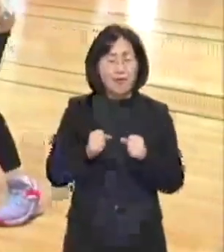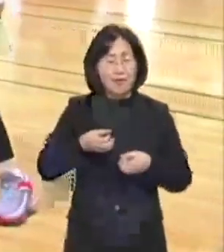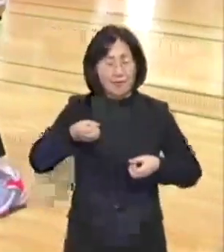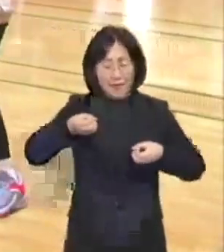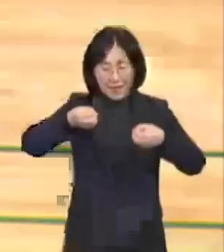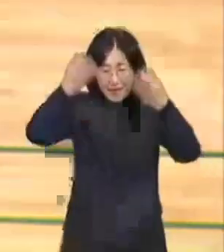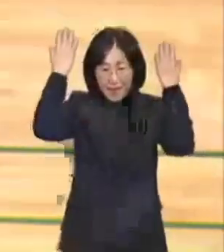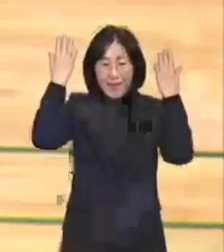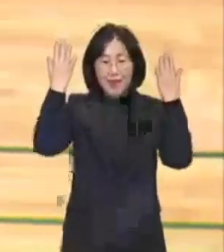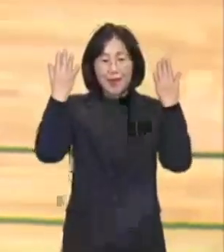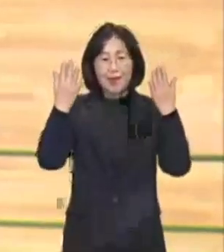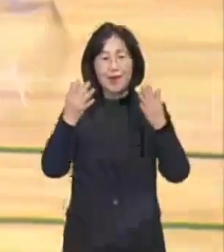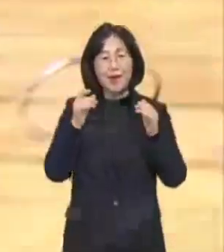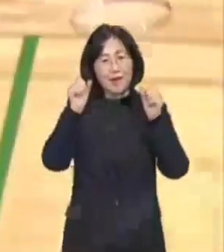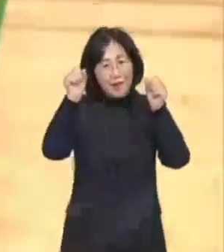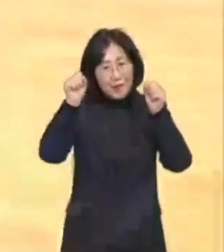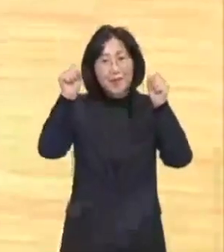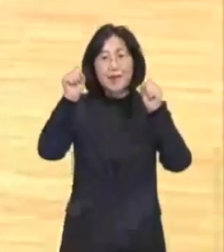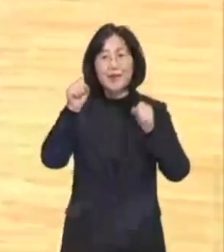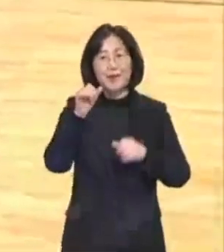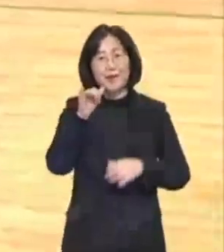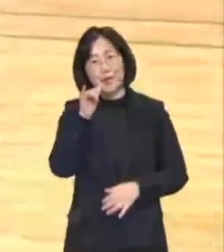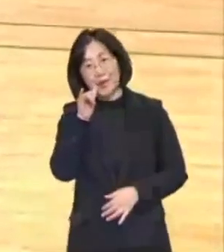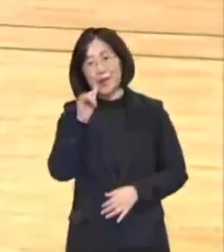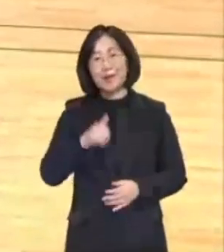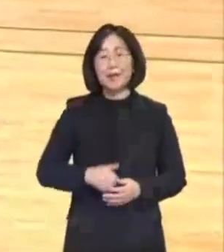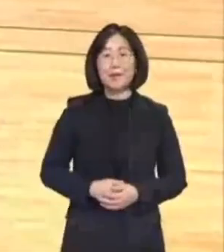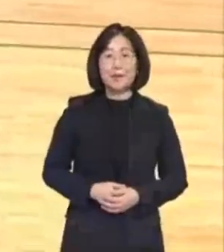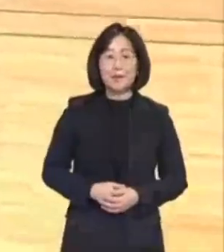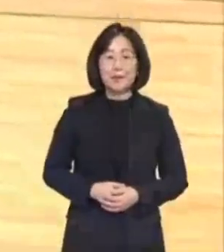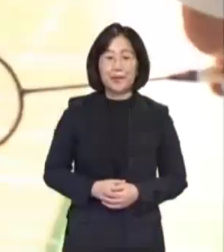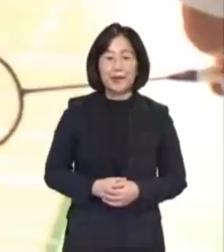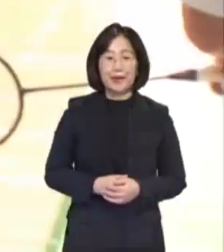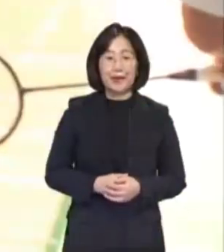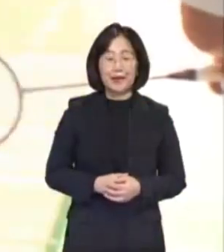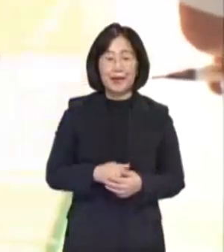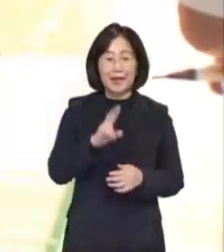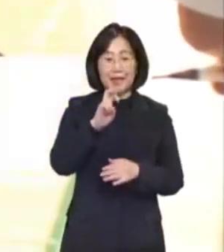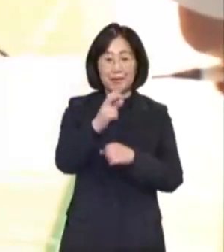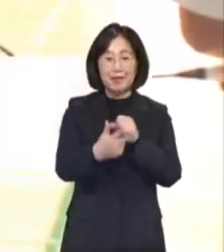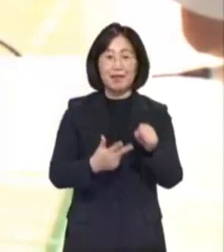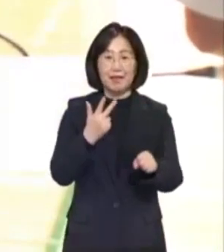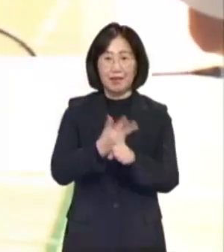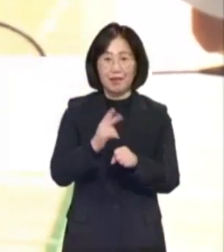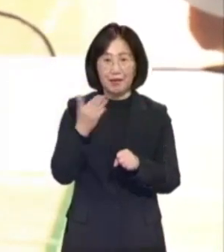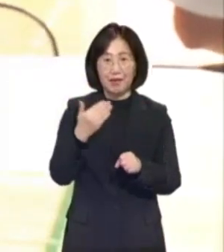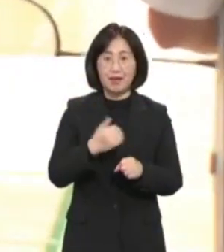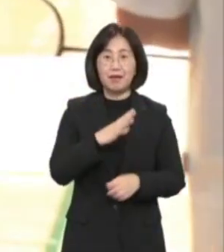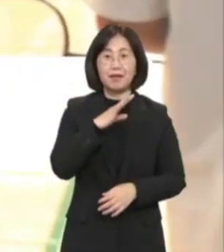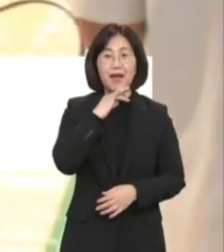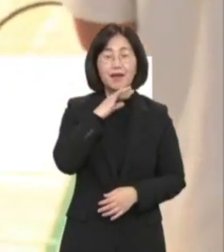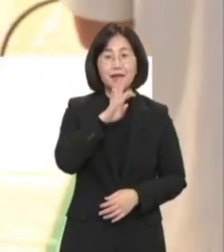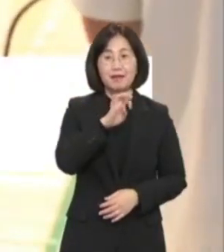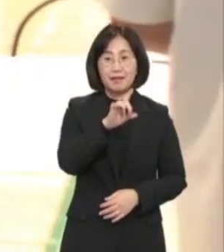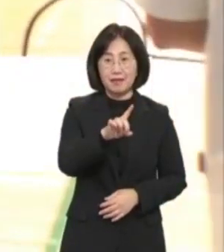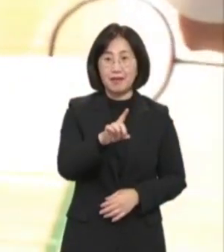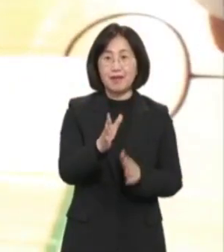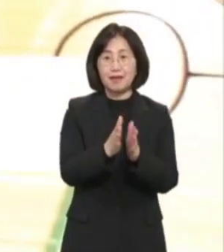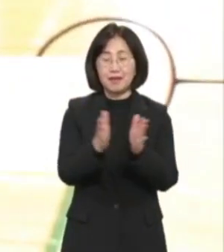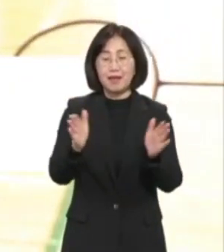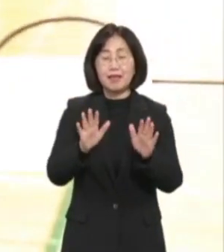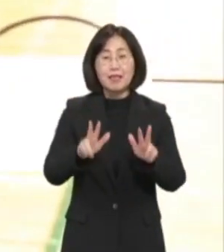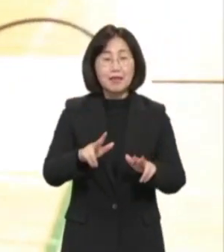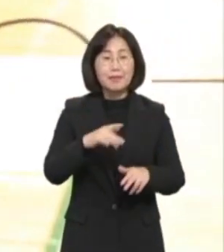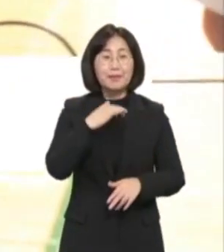스포츠의 매력 속에 푹 빠지게 됩니다. 횟수로는 한 27년 됐습니다. 41회 시작해서 지금